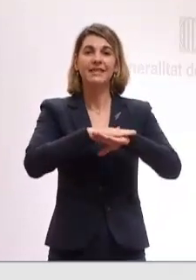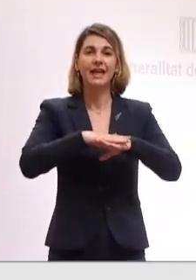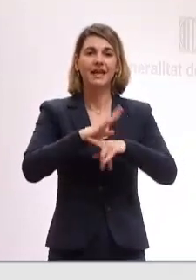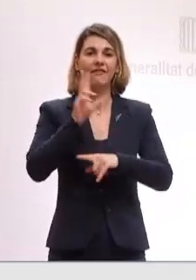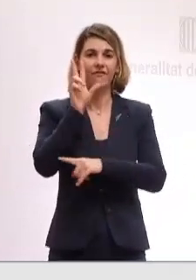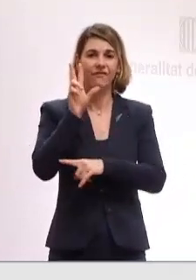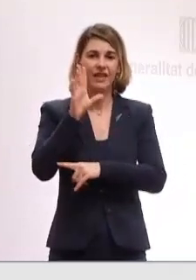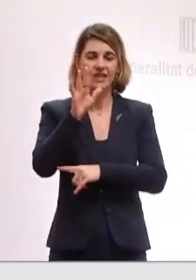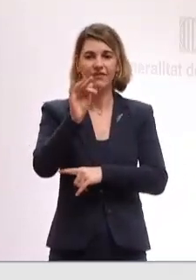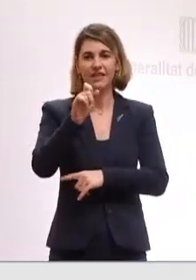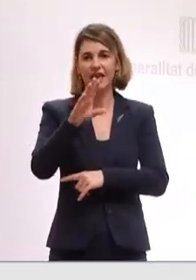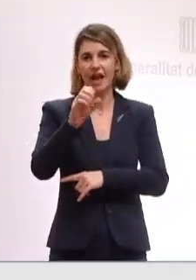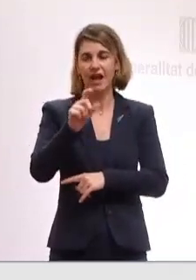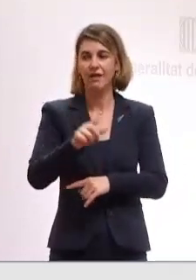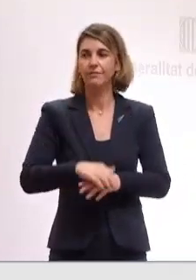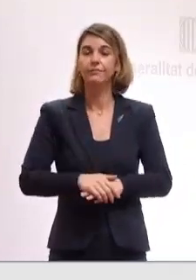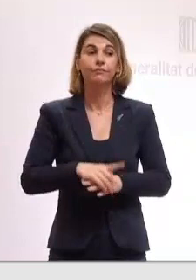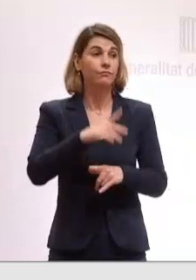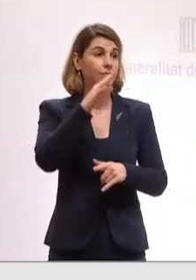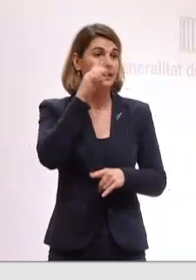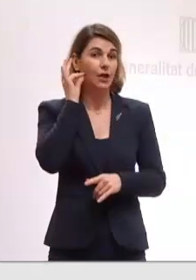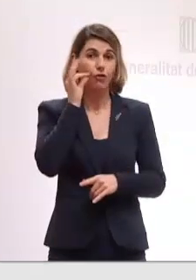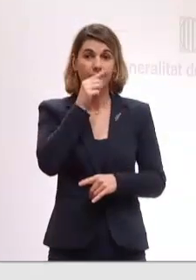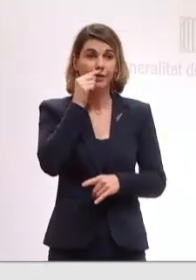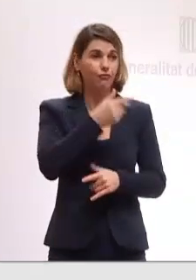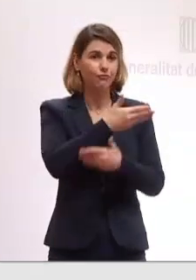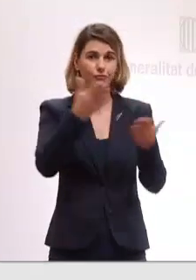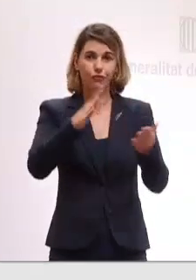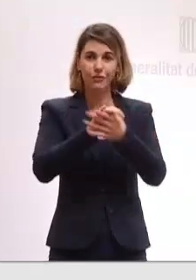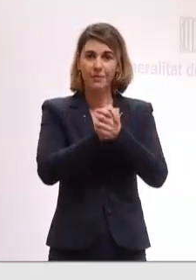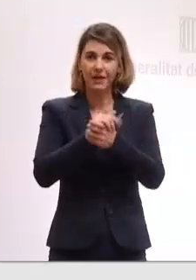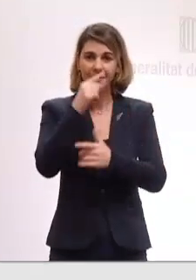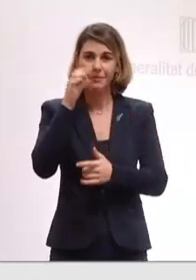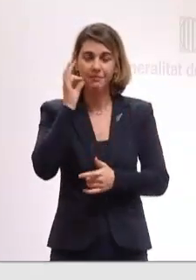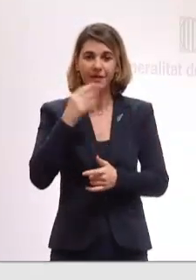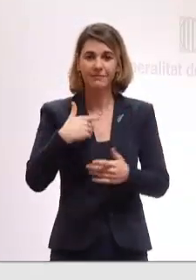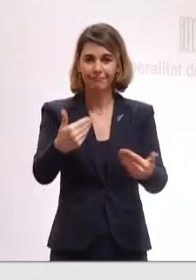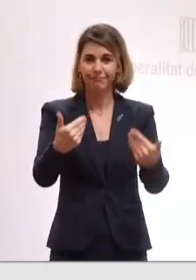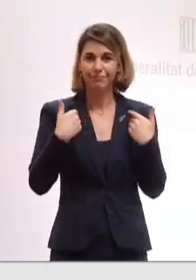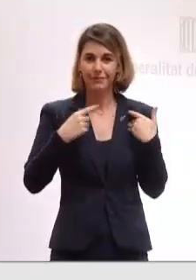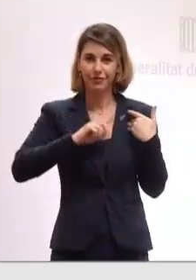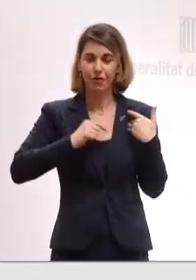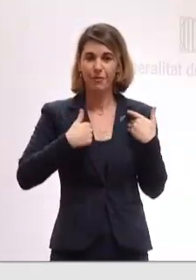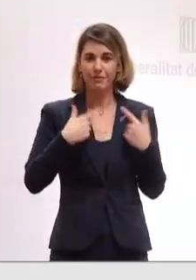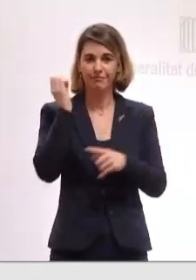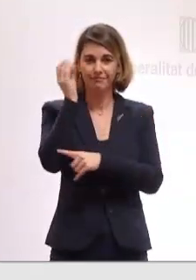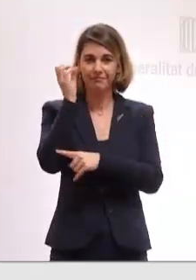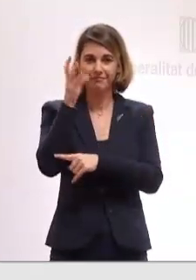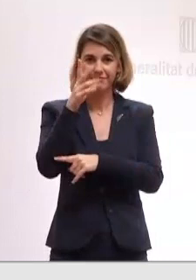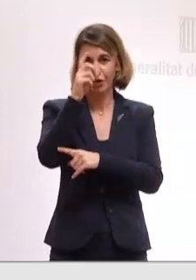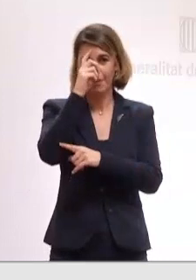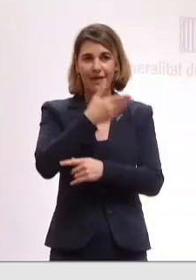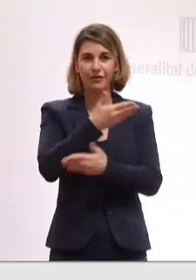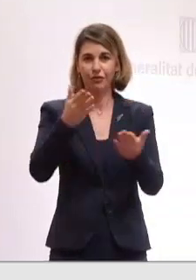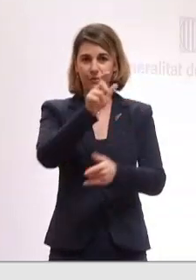Fiscal, senyores, senyors, amigues, amics, m'han encarregat dir unes paraules en nom de